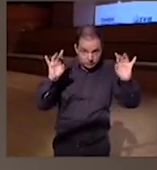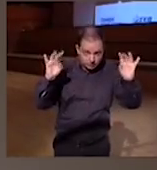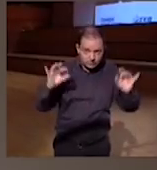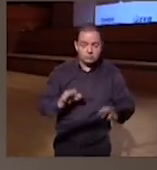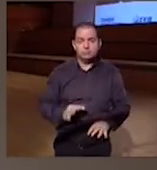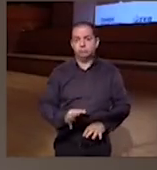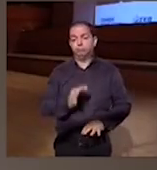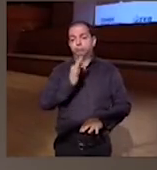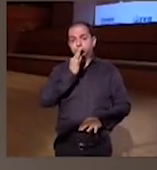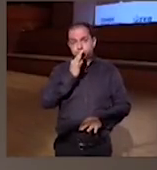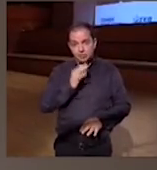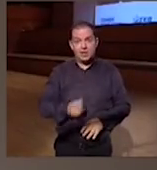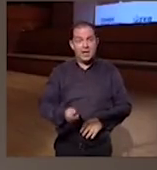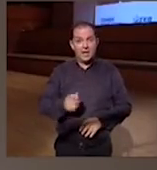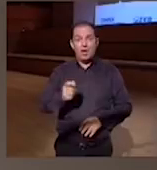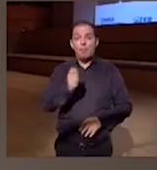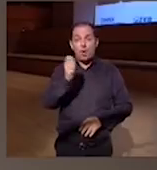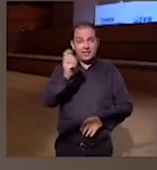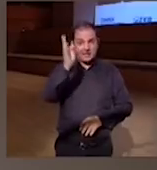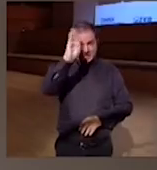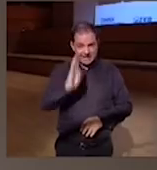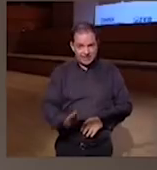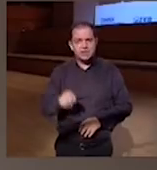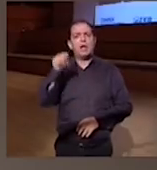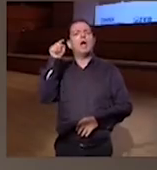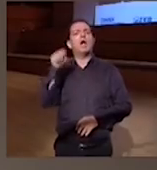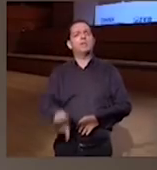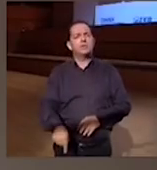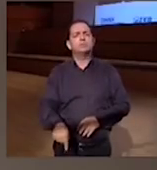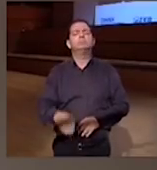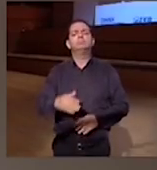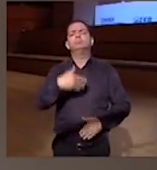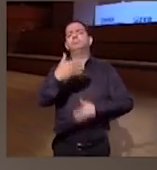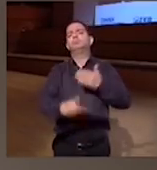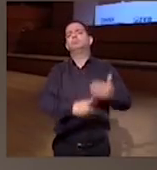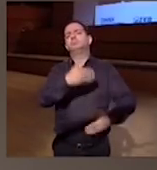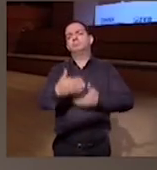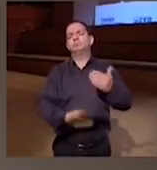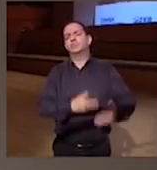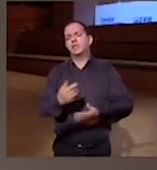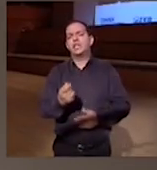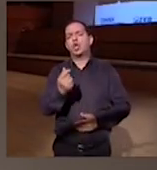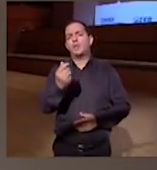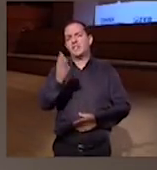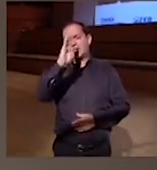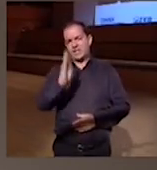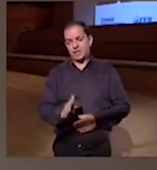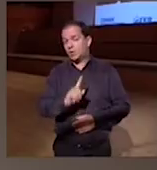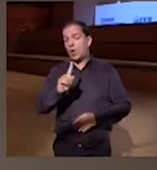της κρίση θα είναι αυτή που θα γεννά και θα ανατροφοδοτεί τις νέες οικονομικές της κρίσης και όχι το